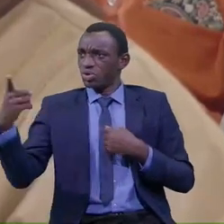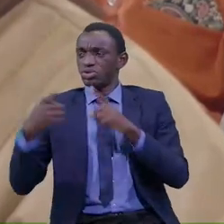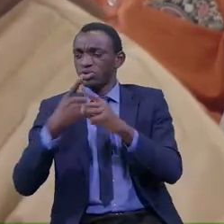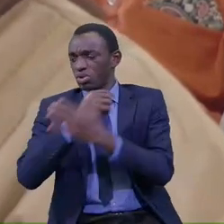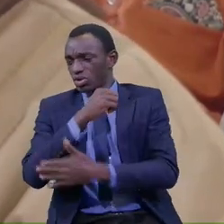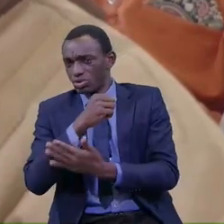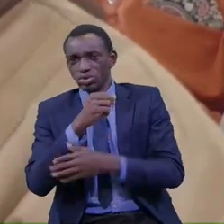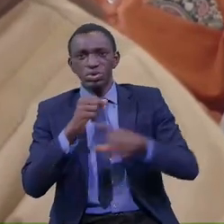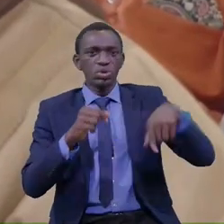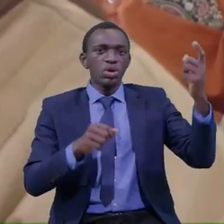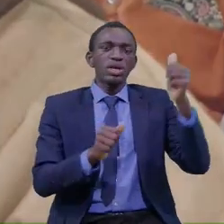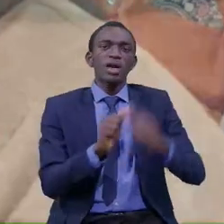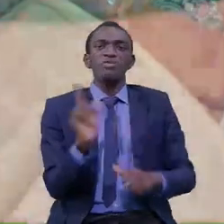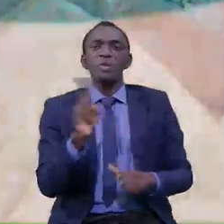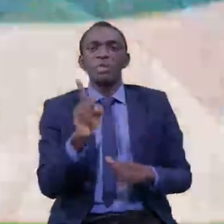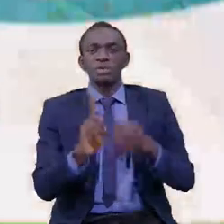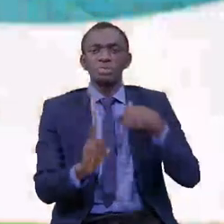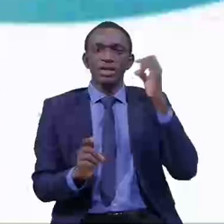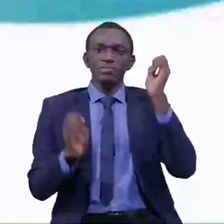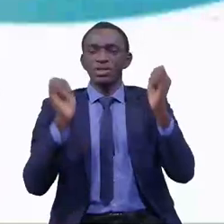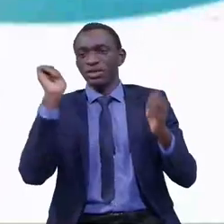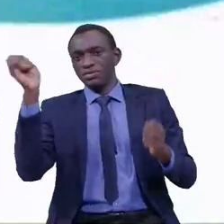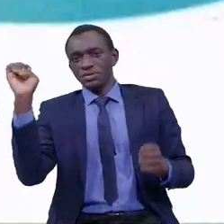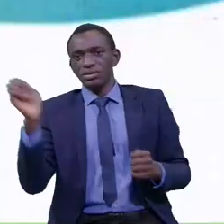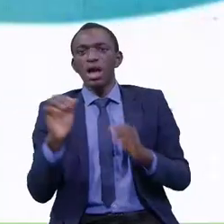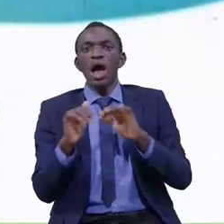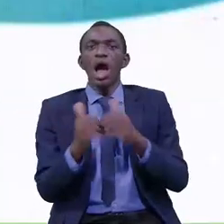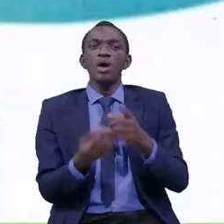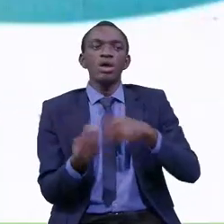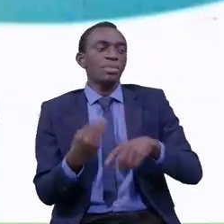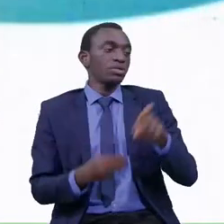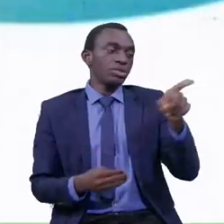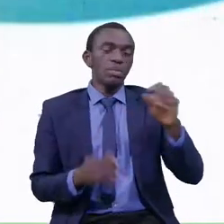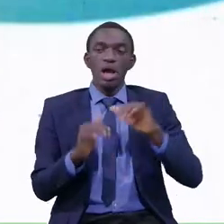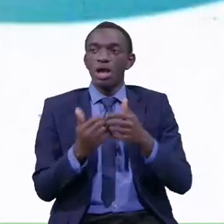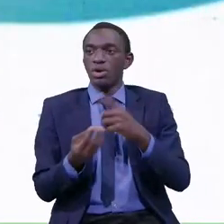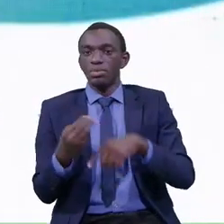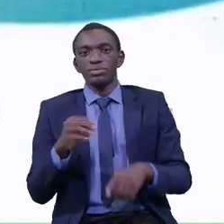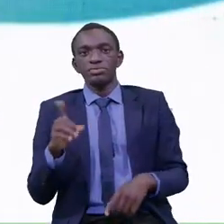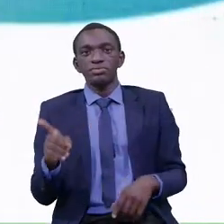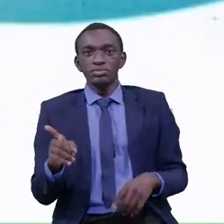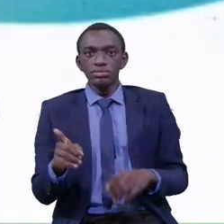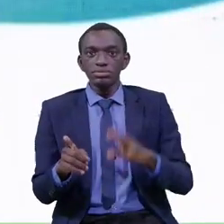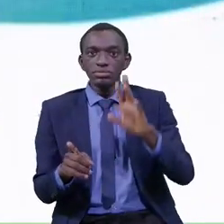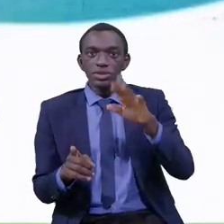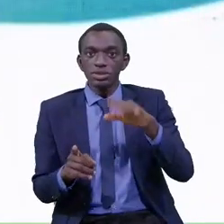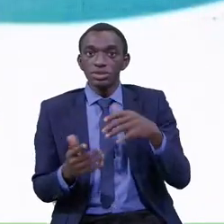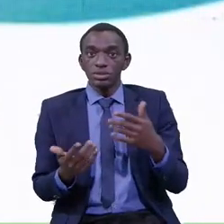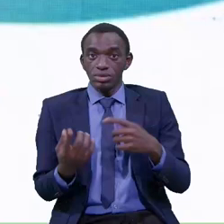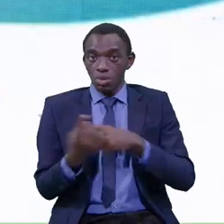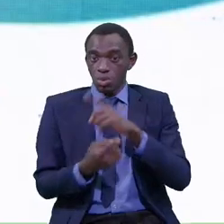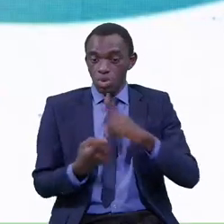partout et qui évangélise? Et lui, et l'autre. Quand Pierre regardait Jean,